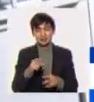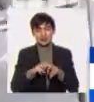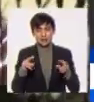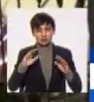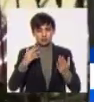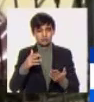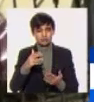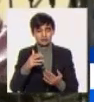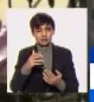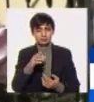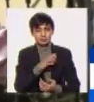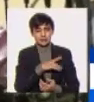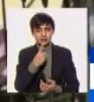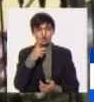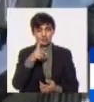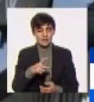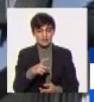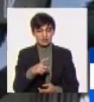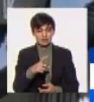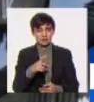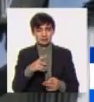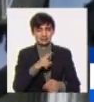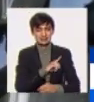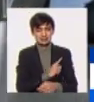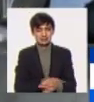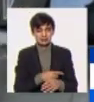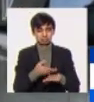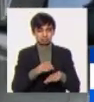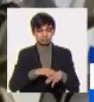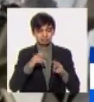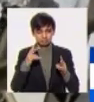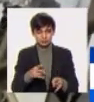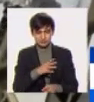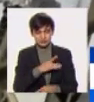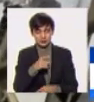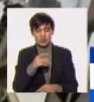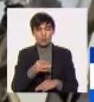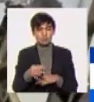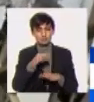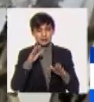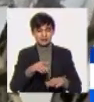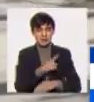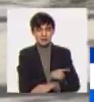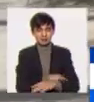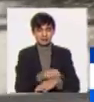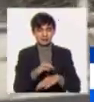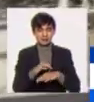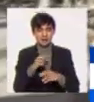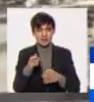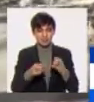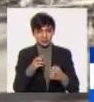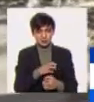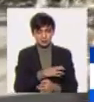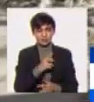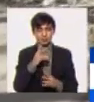болған жағдайдан бір адам қатты жарақаттанған, оған облыстық ауруханада ота жасалған.